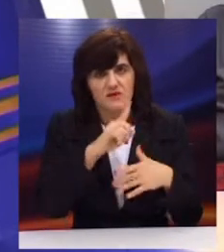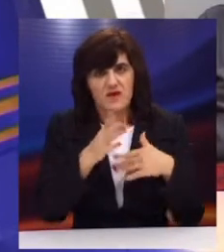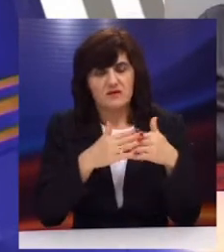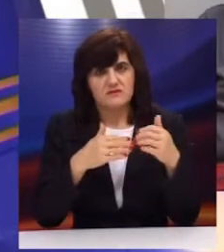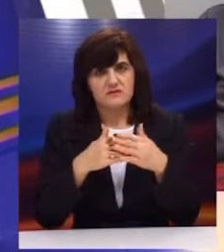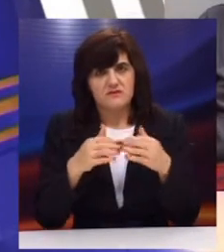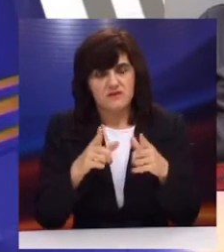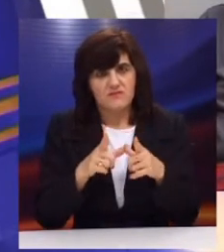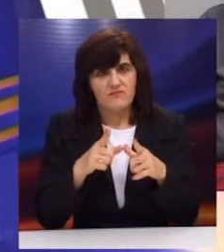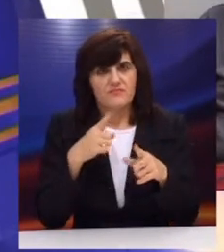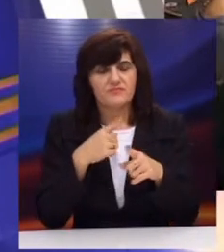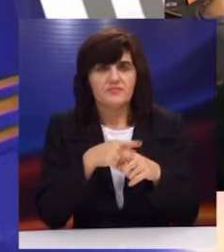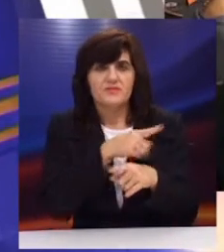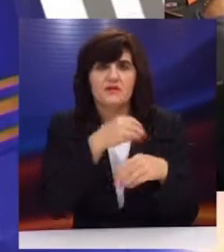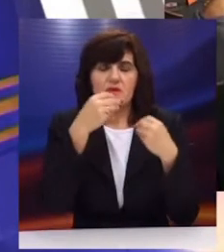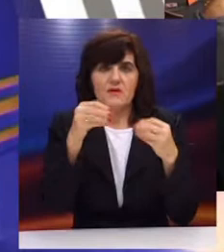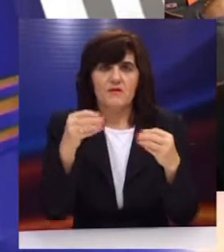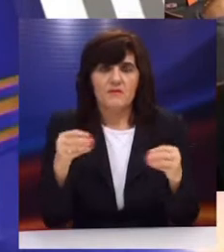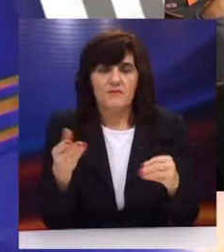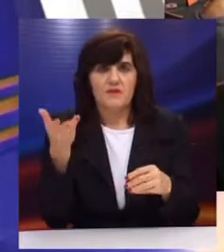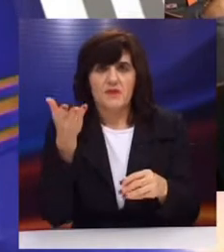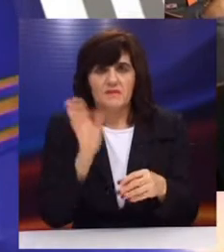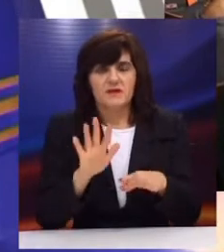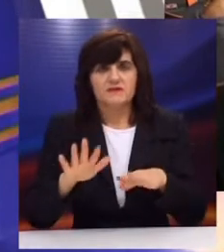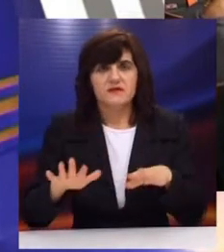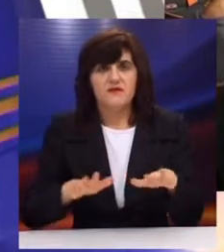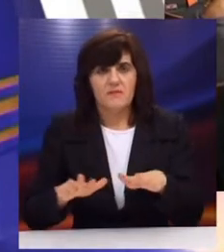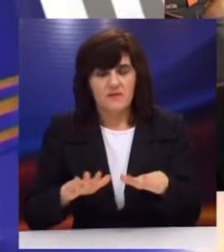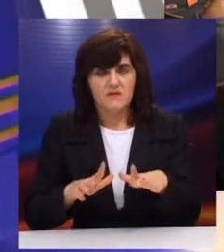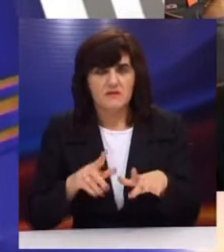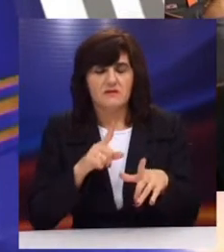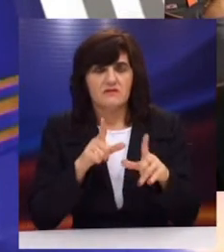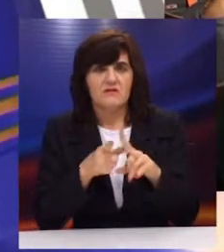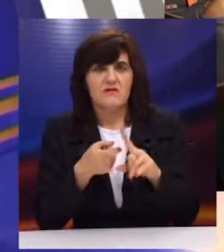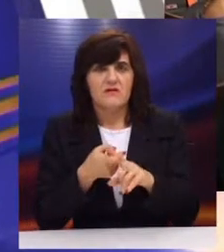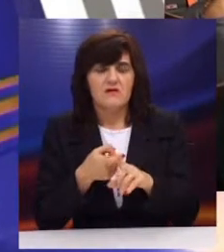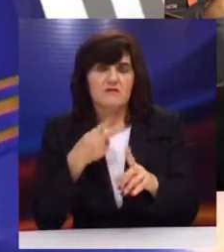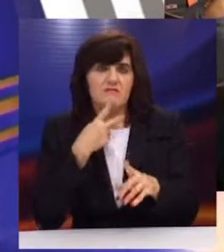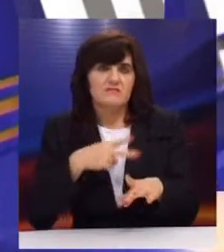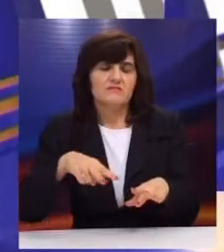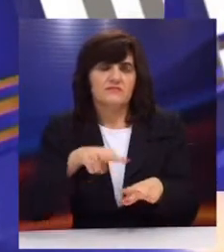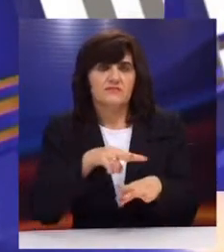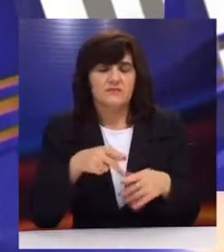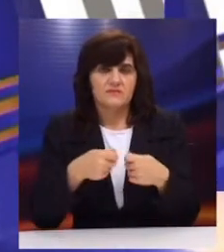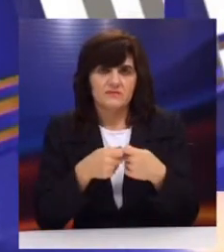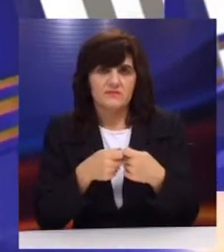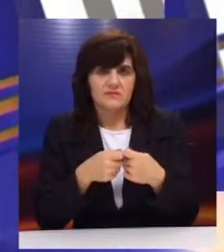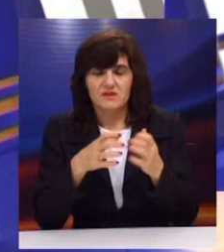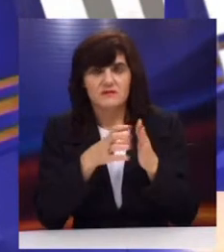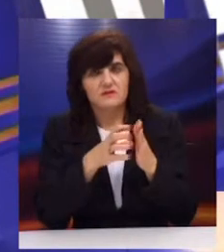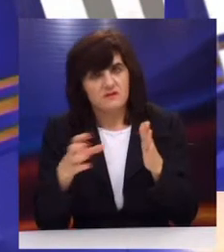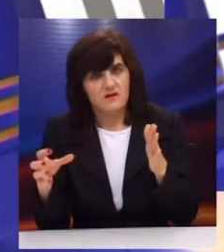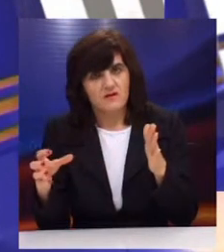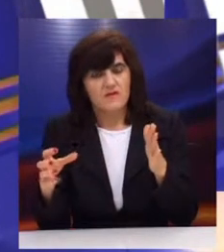nezadovoljstvo. Na protestu su upućene poruke predstavnicima ministarstva i skup je ocenjen kao veoma uspešan. Što se tiče dalje, znači